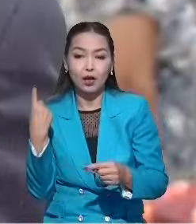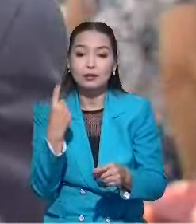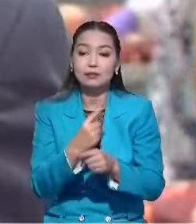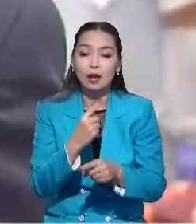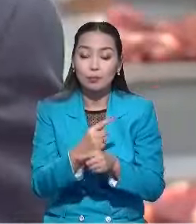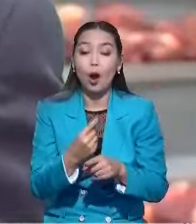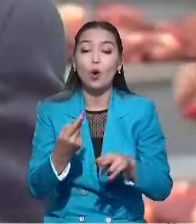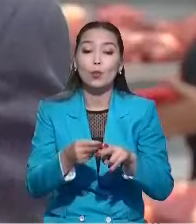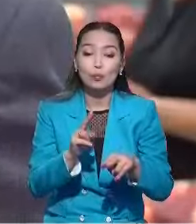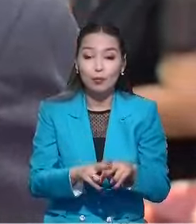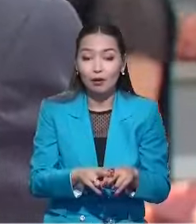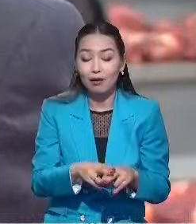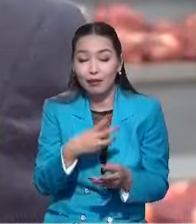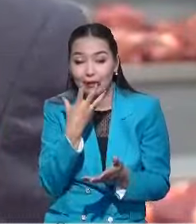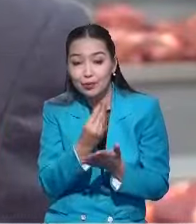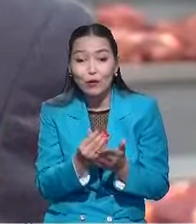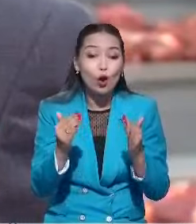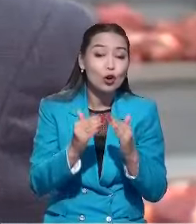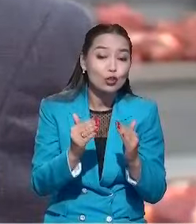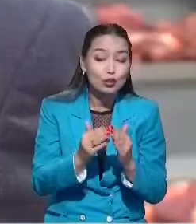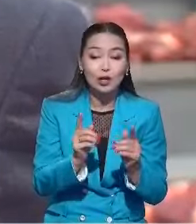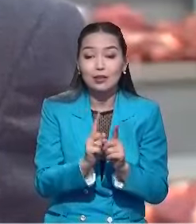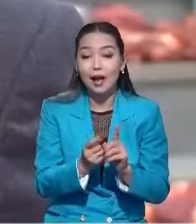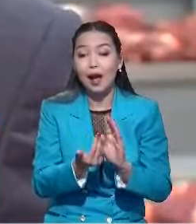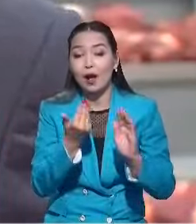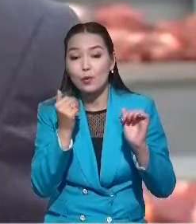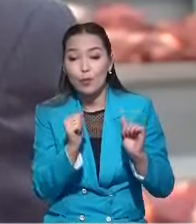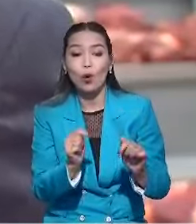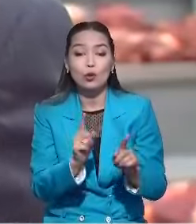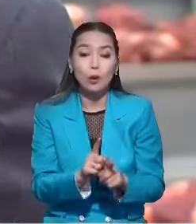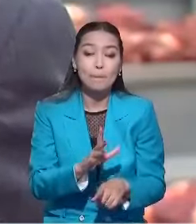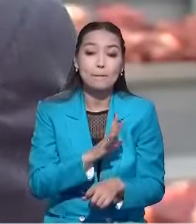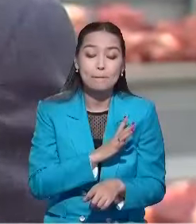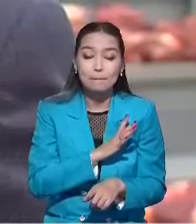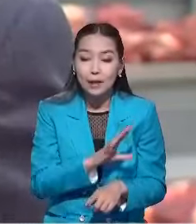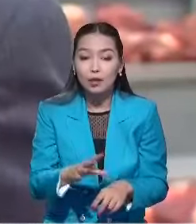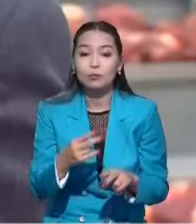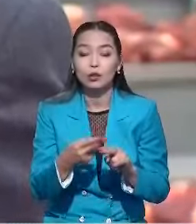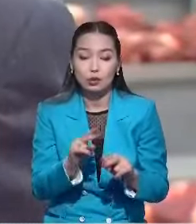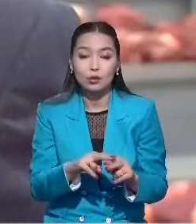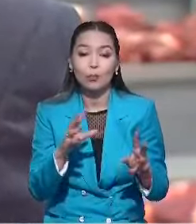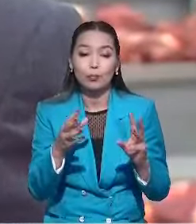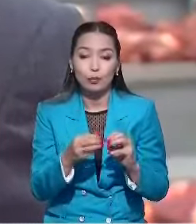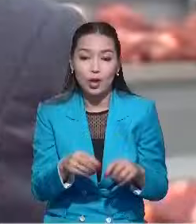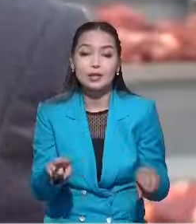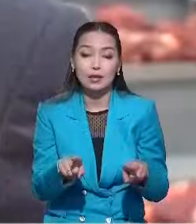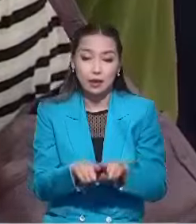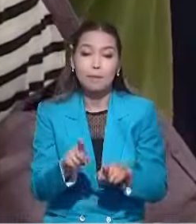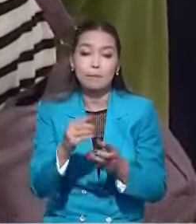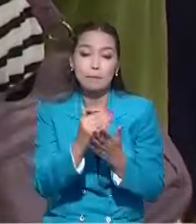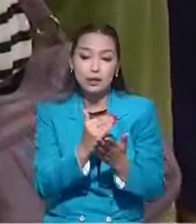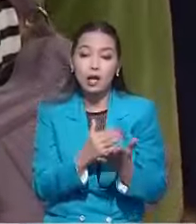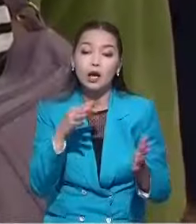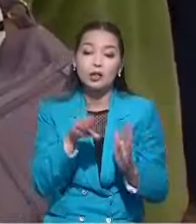жаңағы жеке аулаларда союдың алдын алу, жаңағы осындай болдырмаудың алдын алу несі бойынша осы бағдарлама